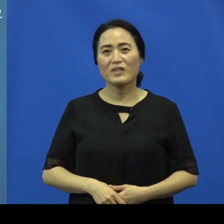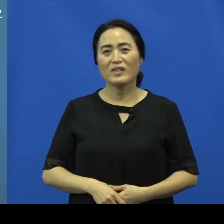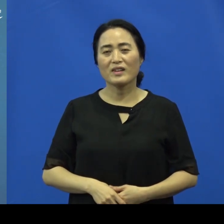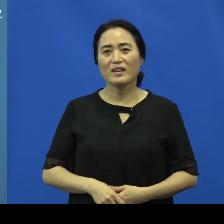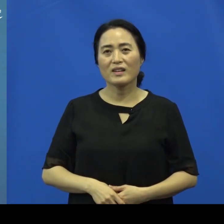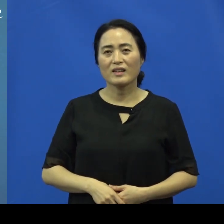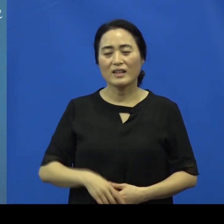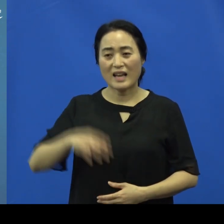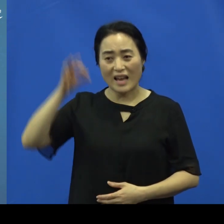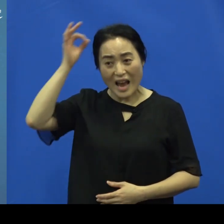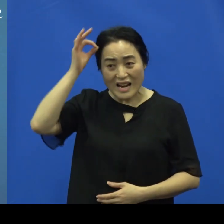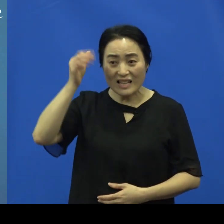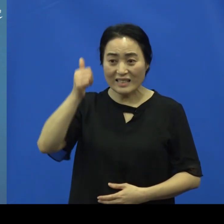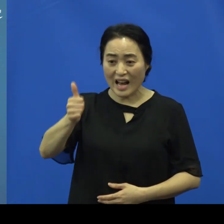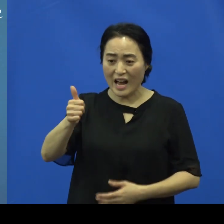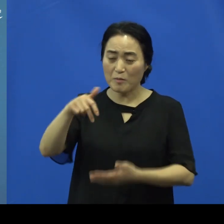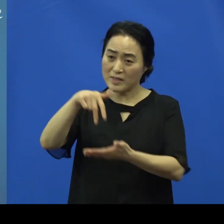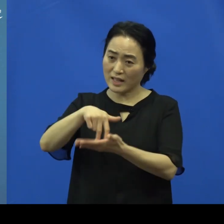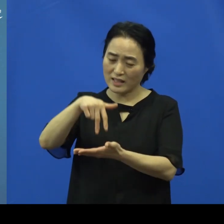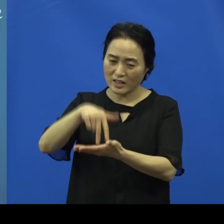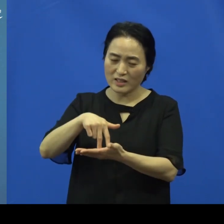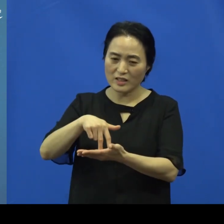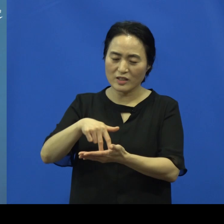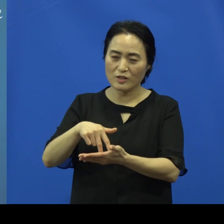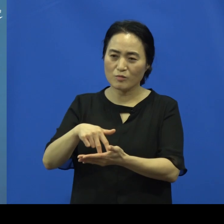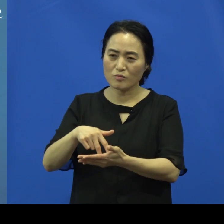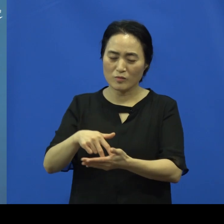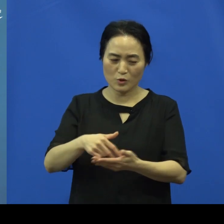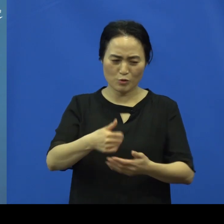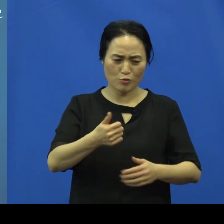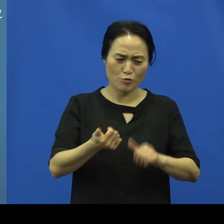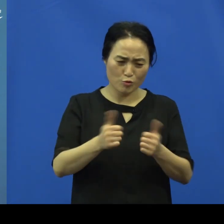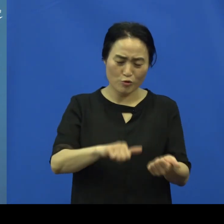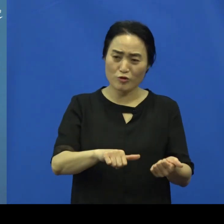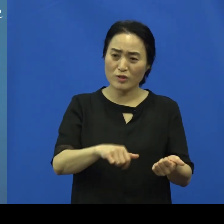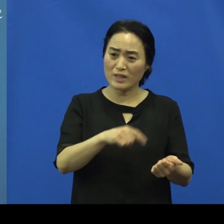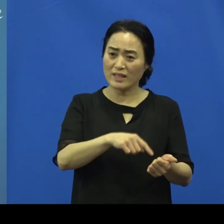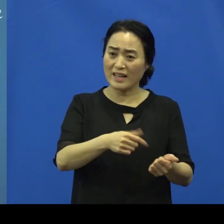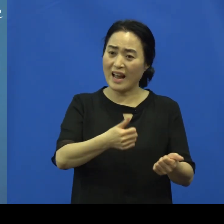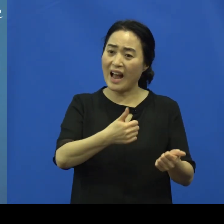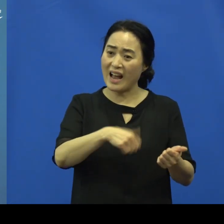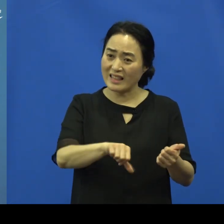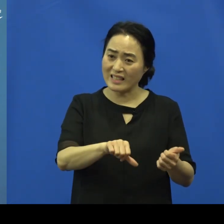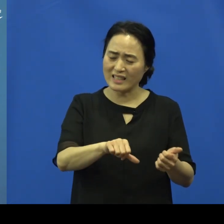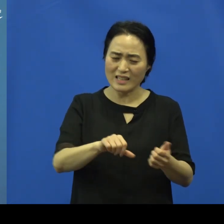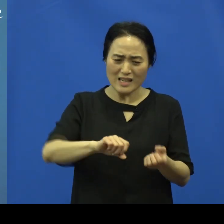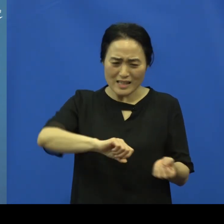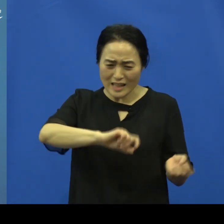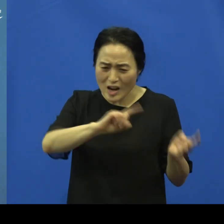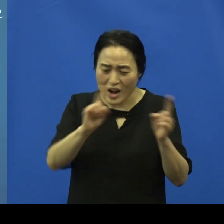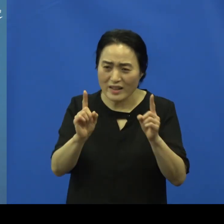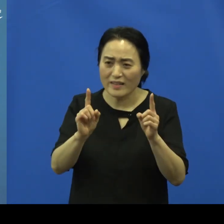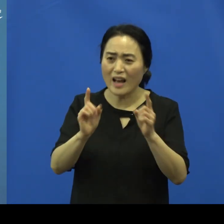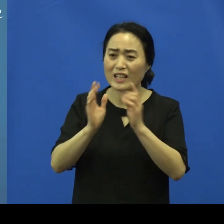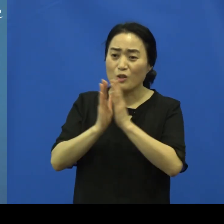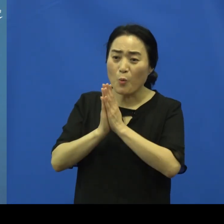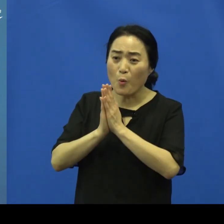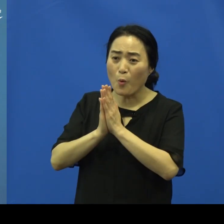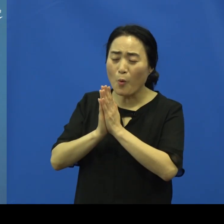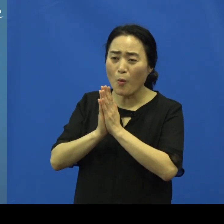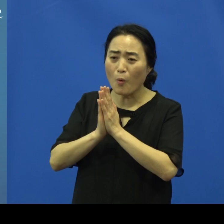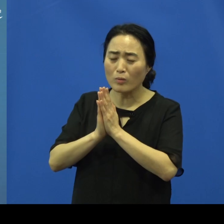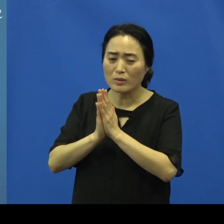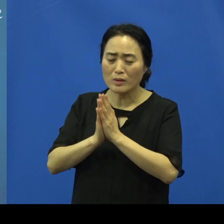그러니까 엘리사로 입장에서는 이 죽은 아이를 살려내는 기도를 드려야 되니까 이게 그냥